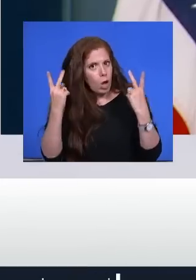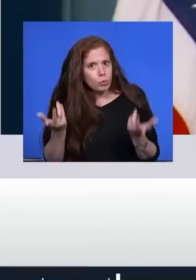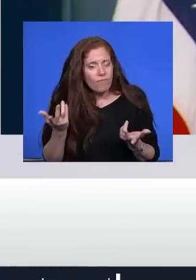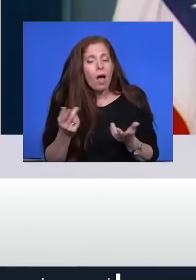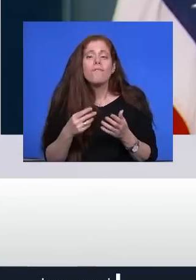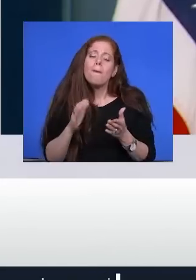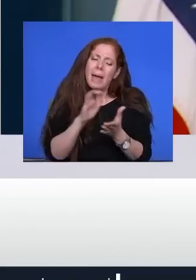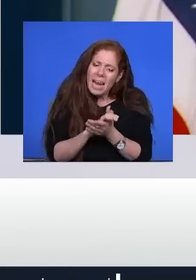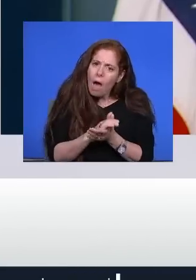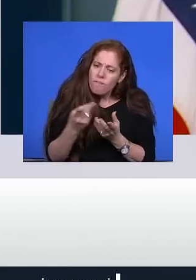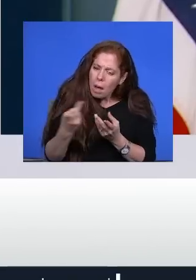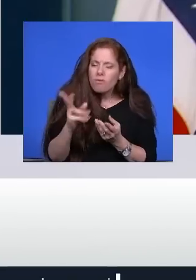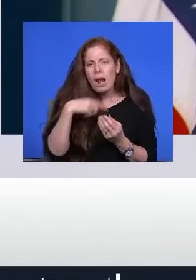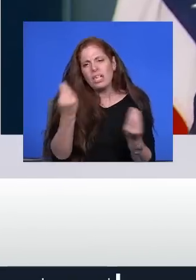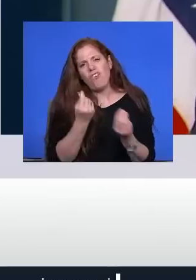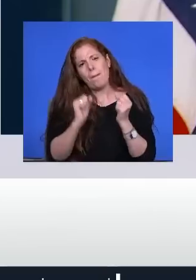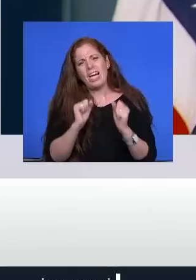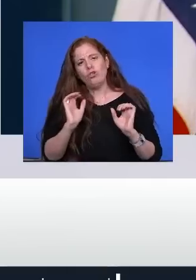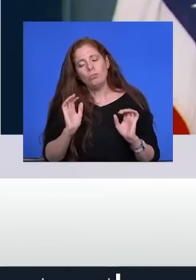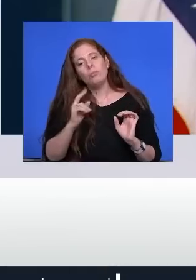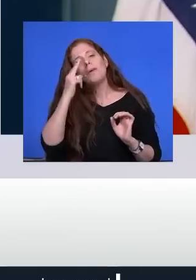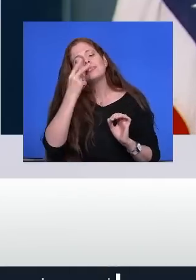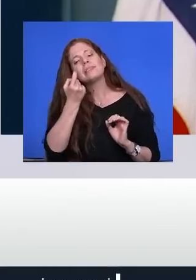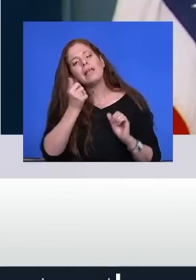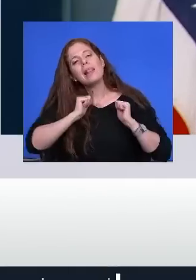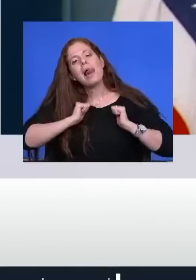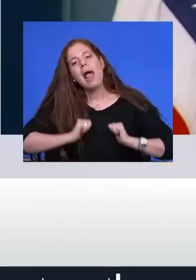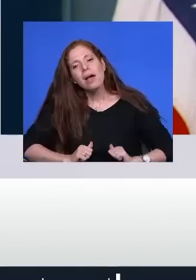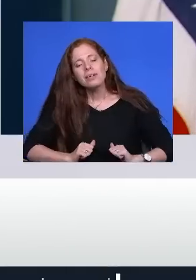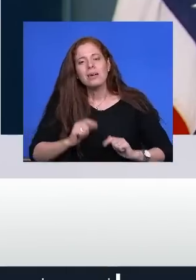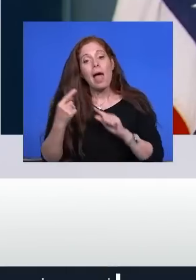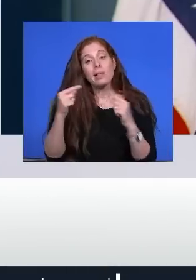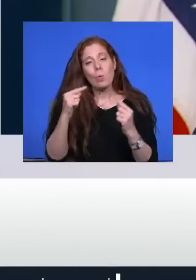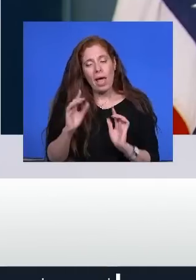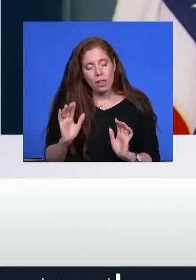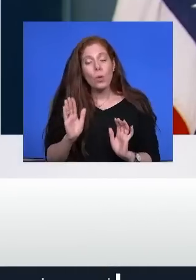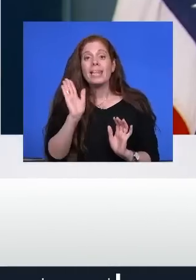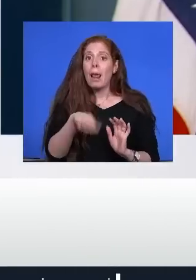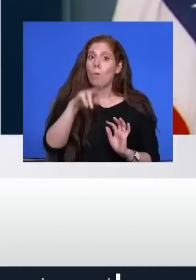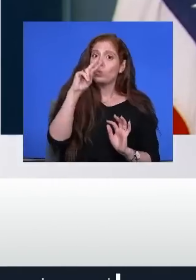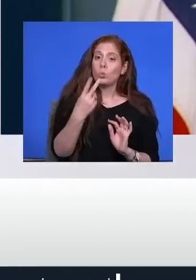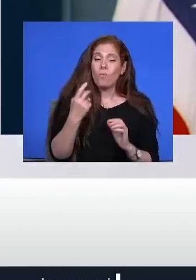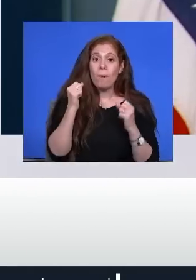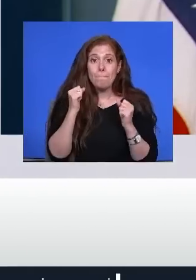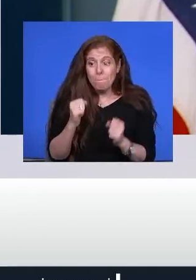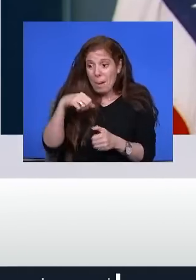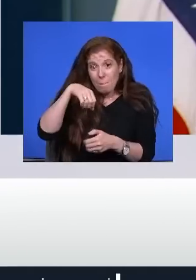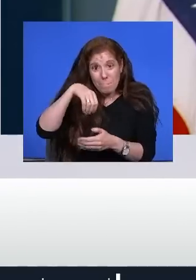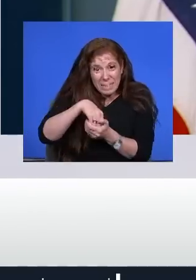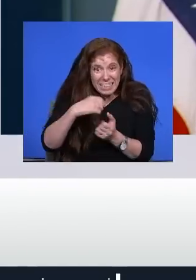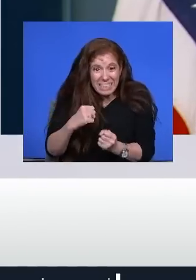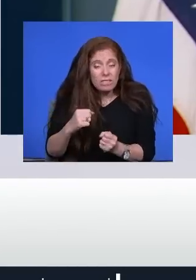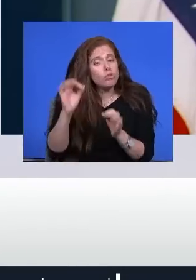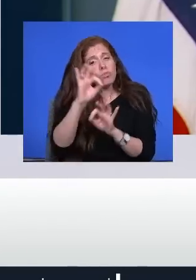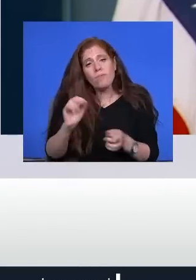להגיד גם דברים כאלה, כך שהוא מנסה קצת להרגיע את חילוקי הדעות האלה, למרות ששוב, בבסיס לא השתנה דבר, ארצות הברית